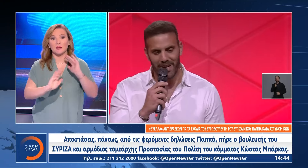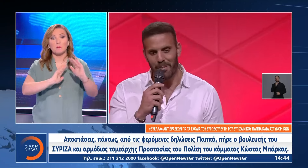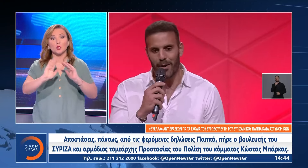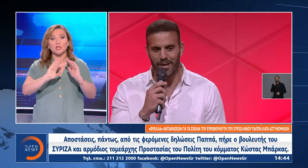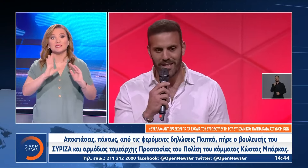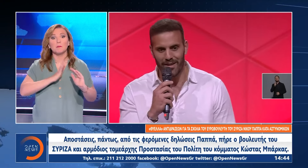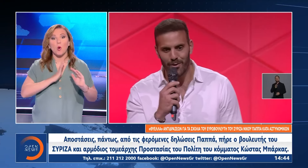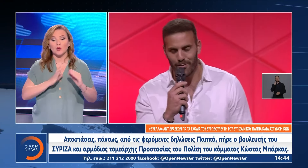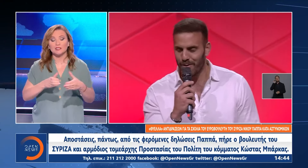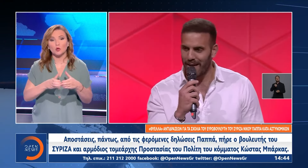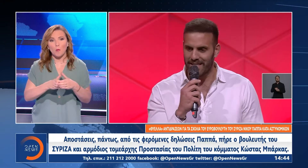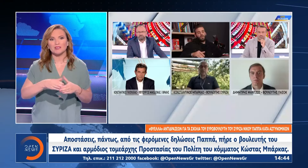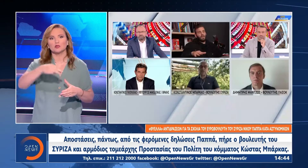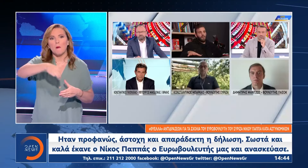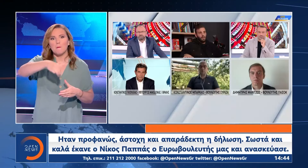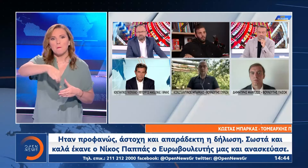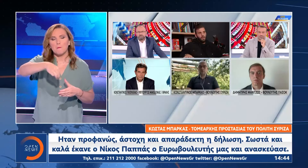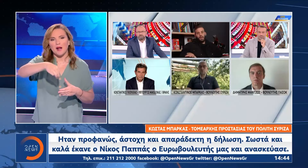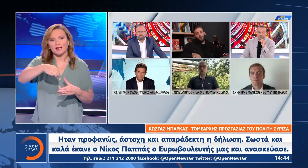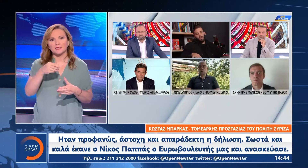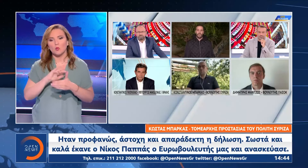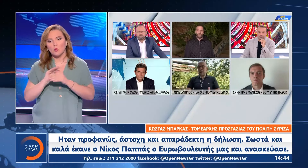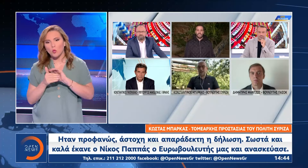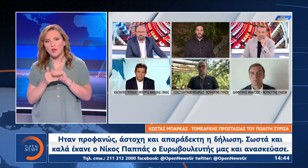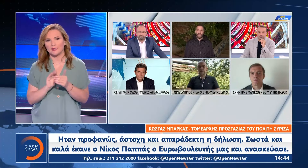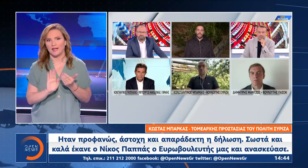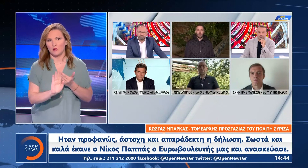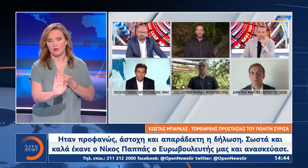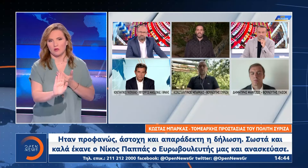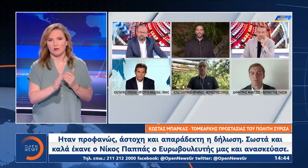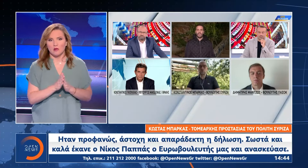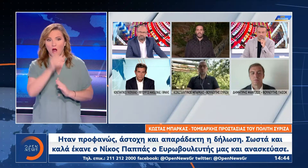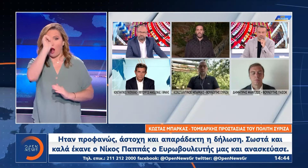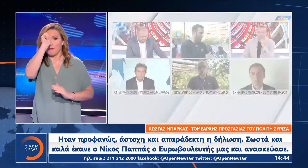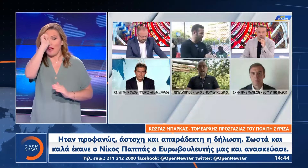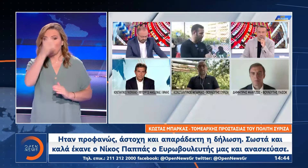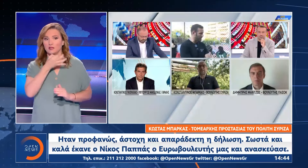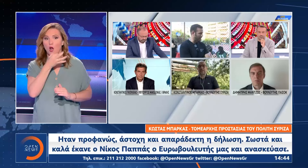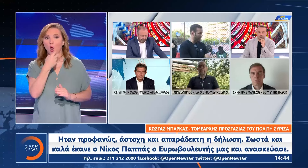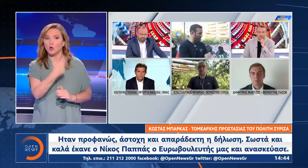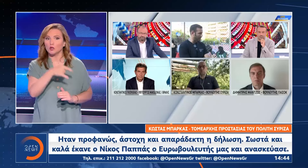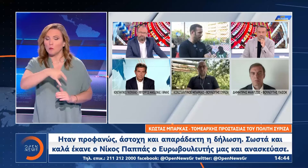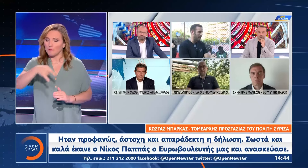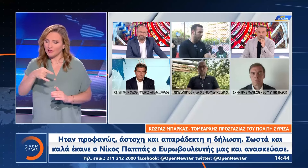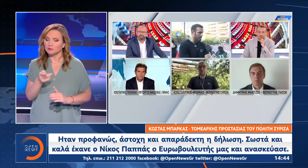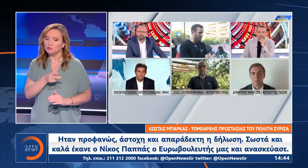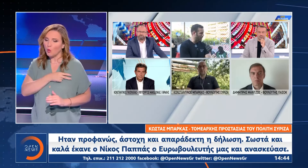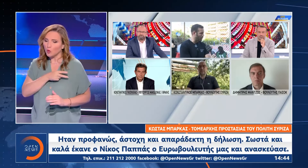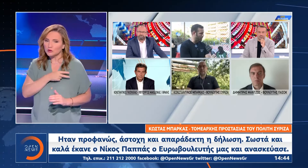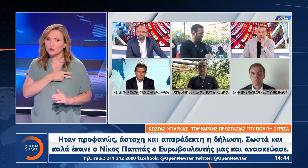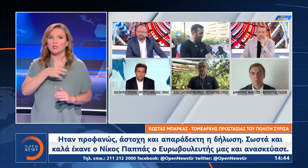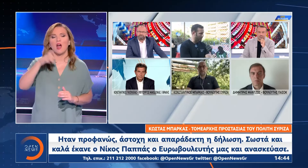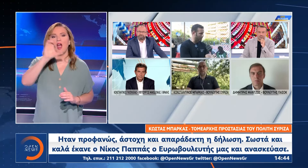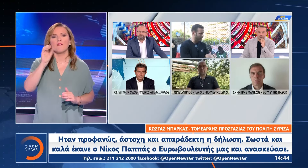του πολίτη του κόμματος Κώστας Μπάρκας Ήτανε προφανώς άστοχη και απαράδεικτη δήλωση Σωστά και καλά είχα ο Νίκος Παπάς ο